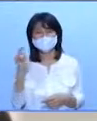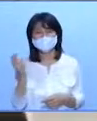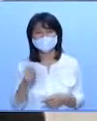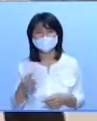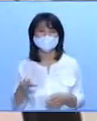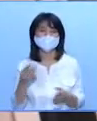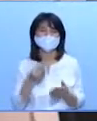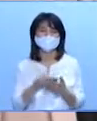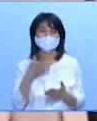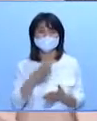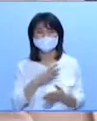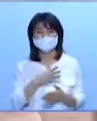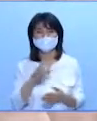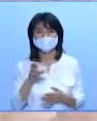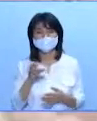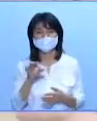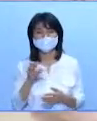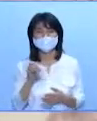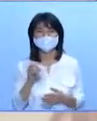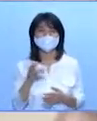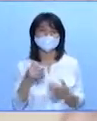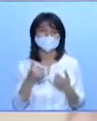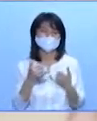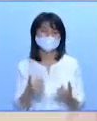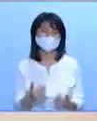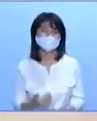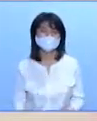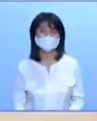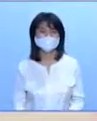дорога ему была медаль за боевые заслуги. Сабин Рахимбай, Амир Ерланулы, Ертыс Ахпарат.